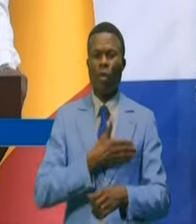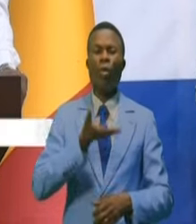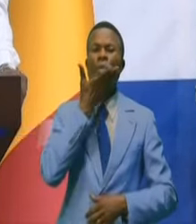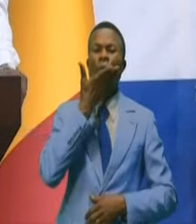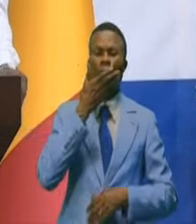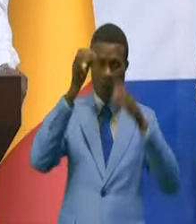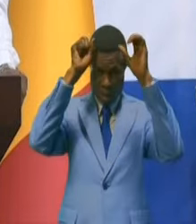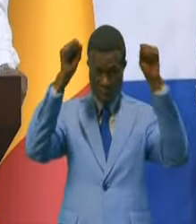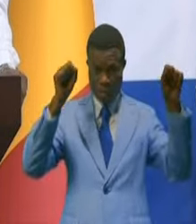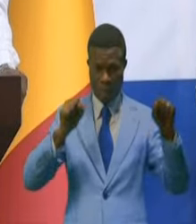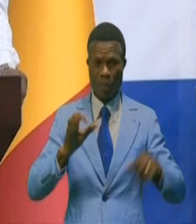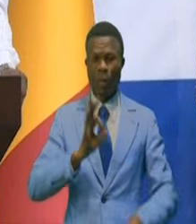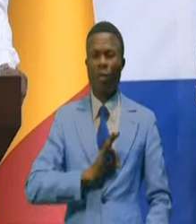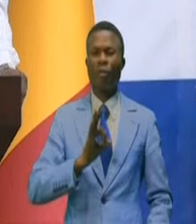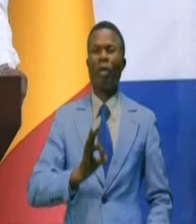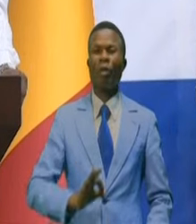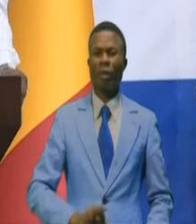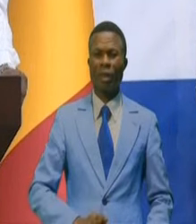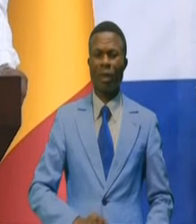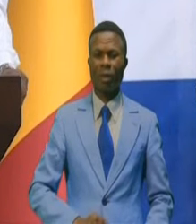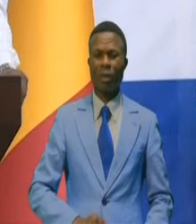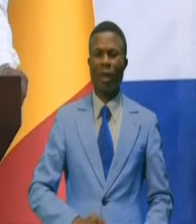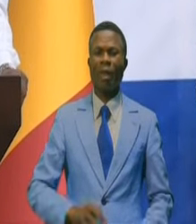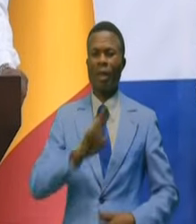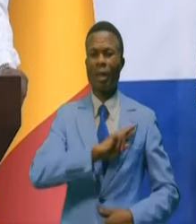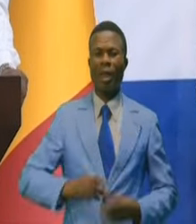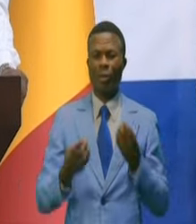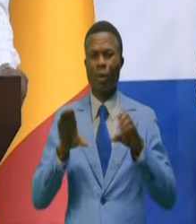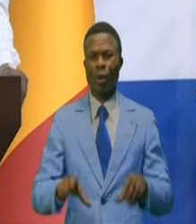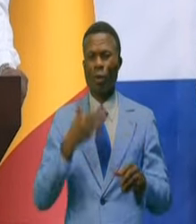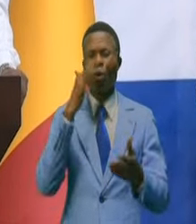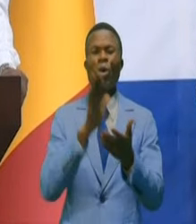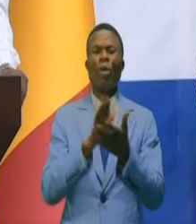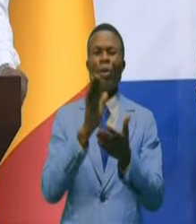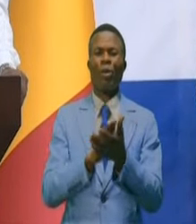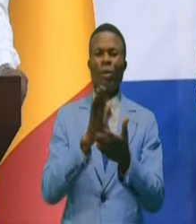le président Félix-Antoine Tshisekedi,